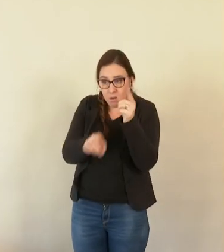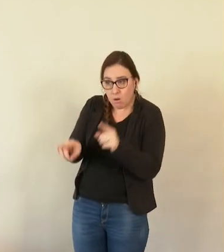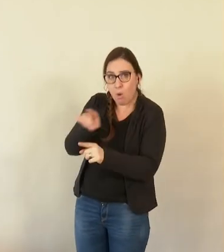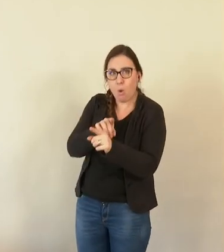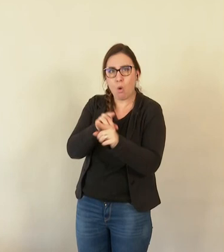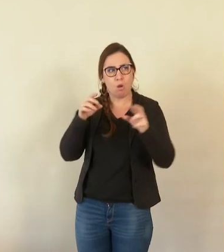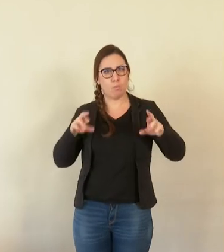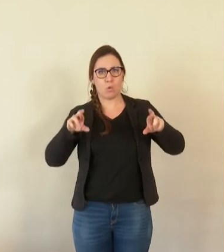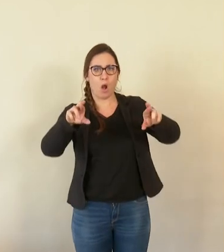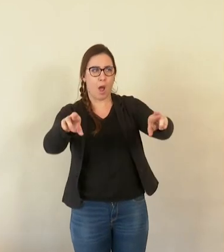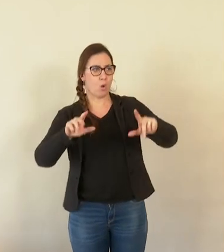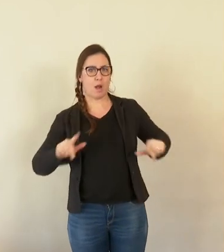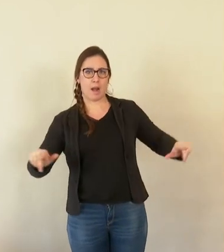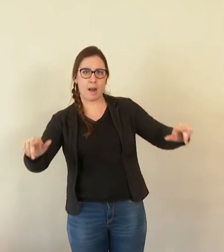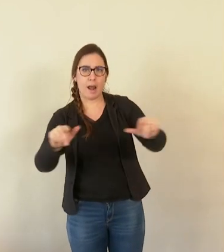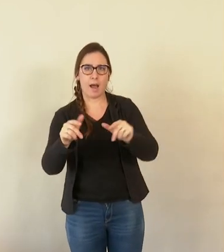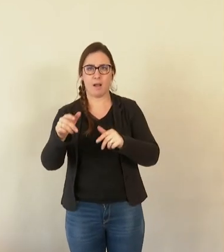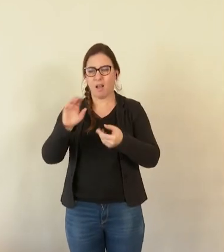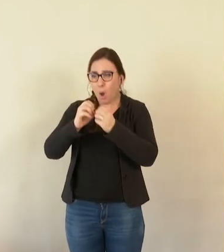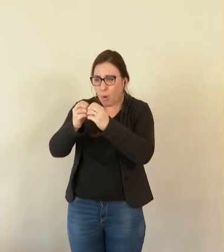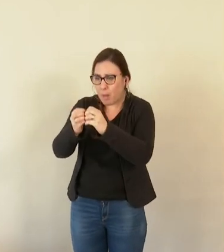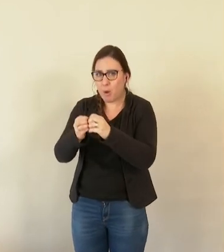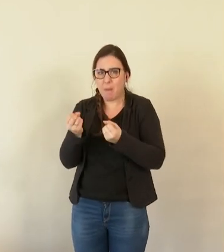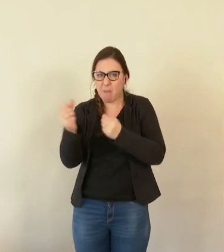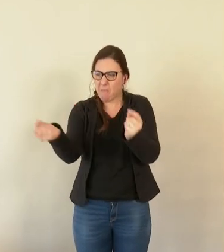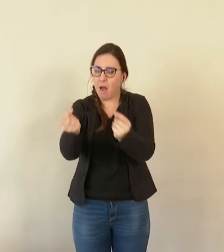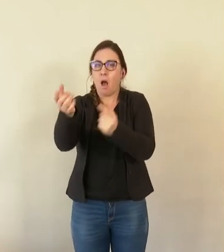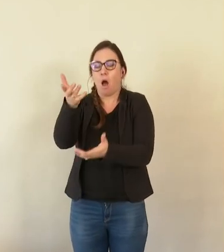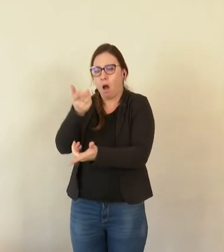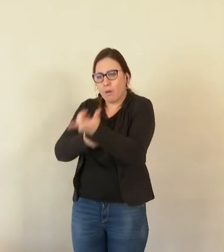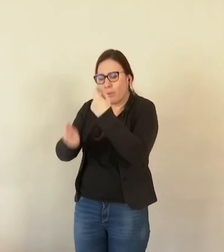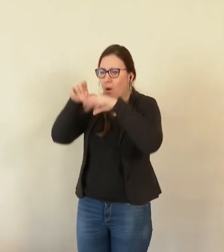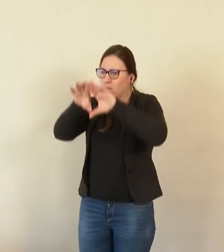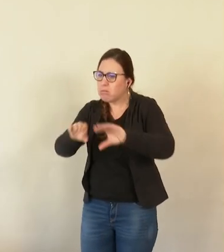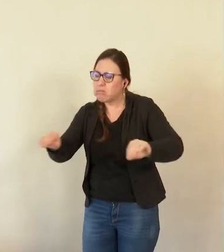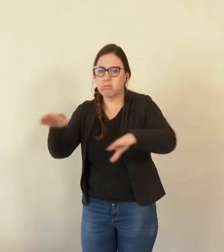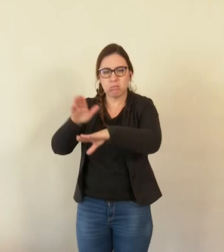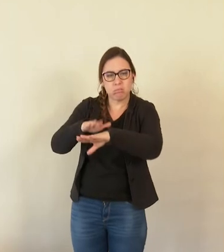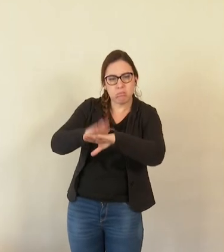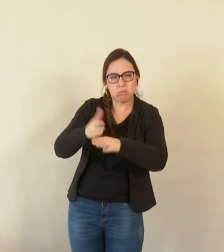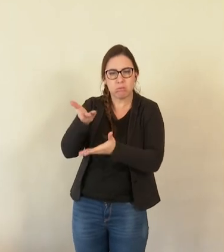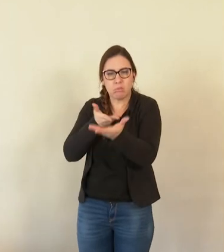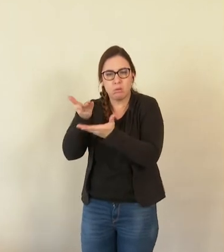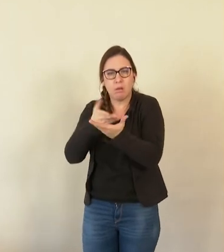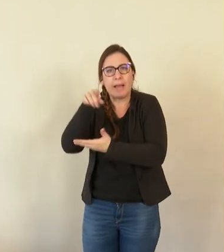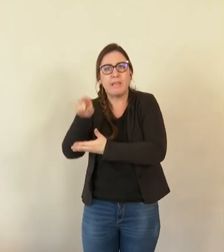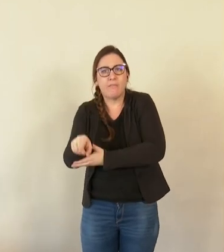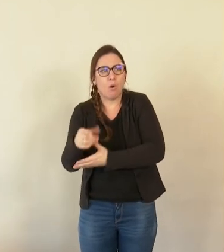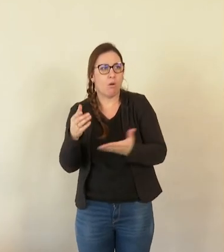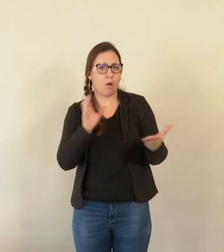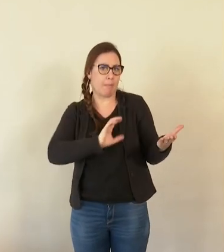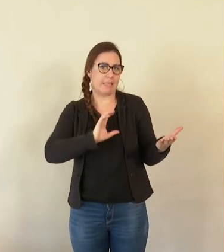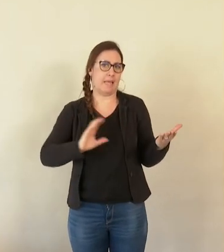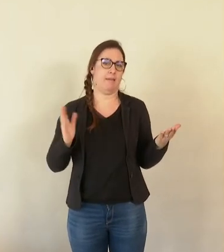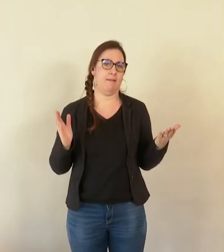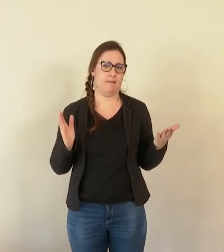l'espace public désamorcer les éventuels conflit pour que l'on puisse faire de la prévention tant que l'on peut